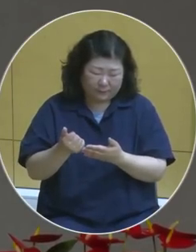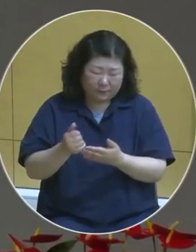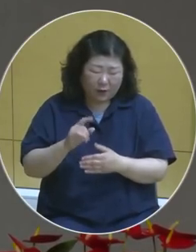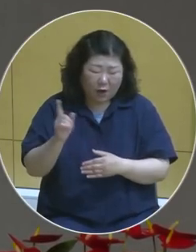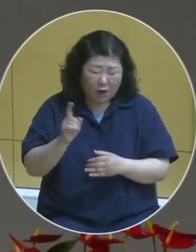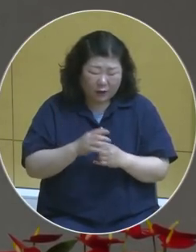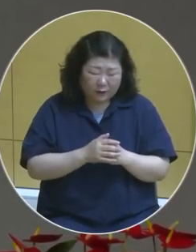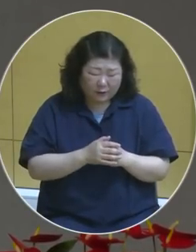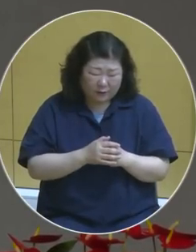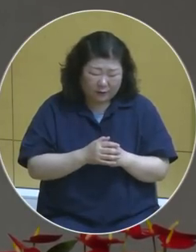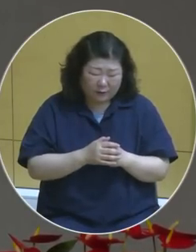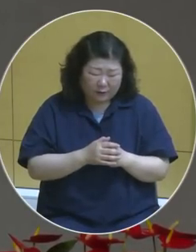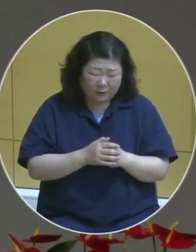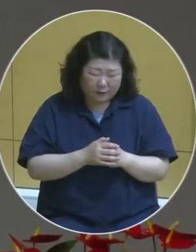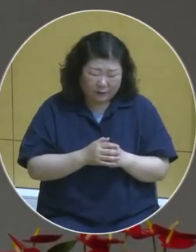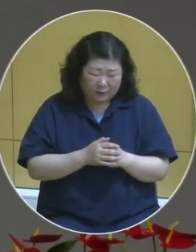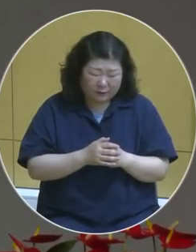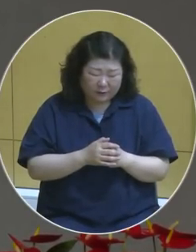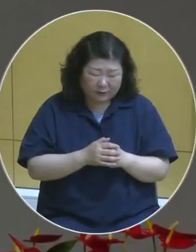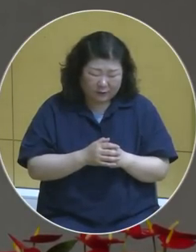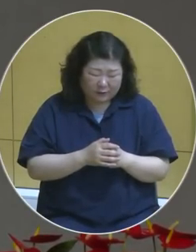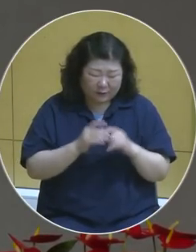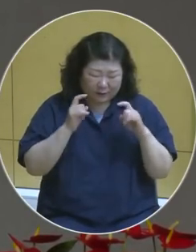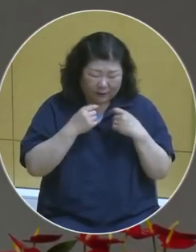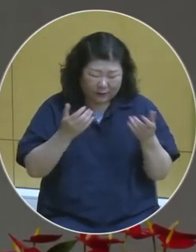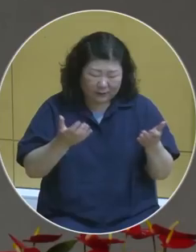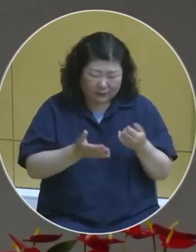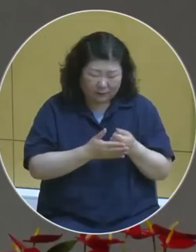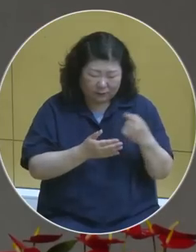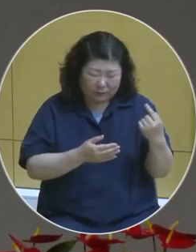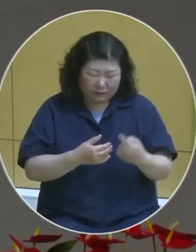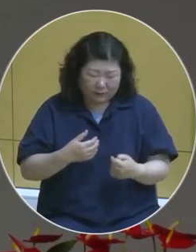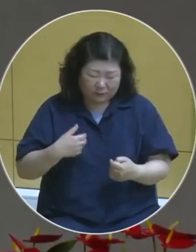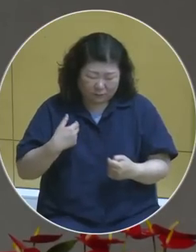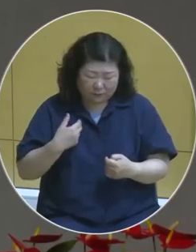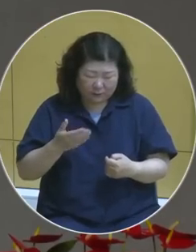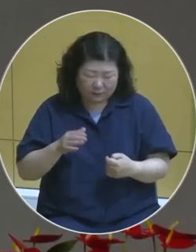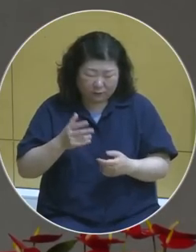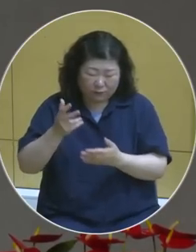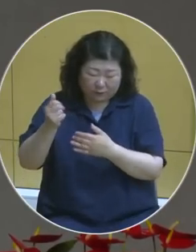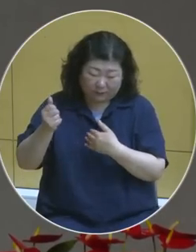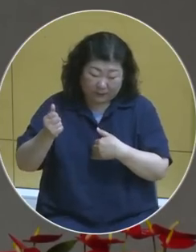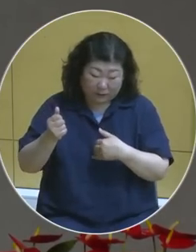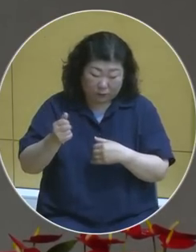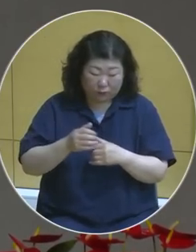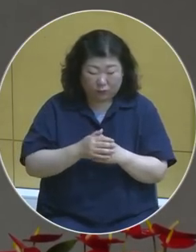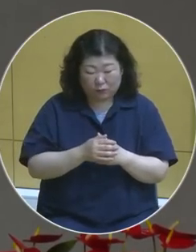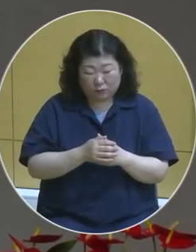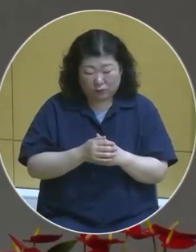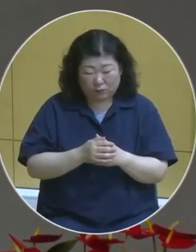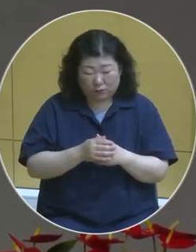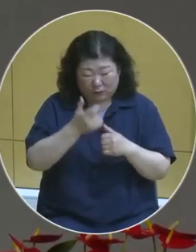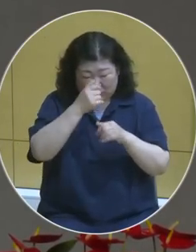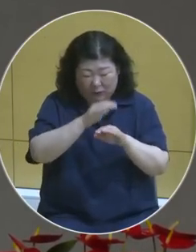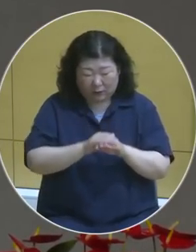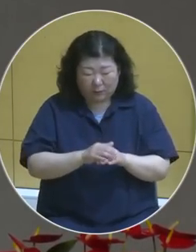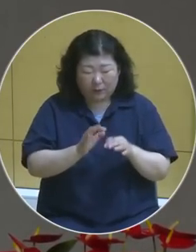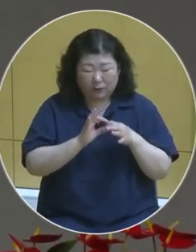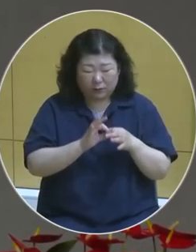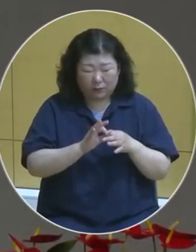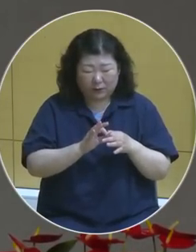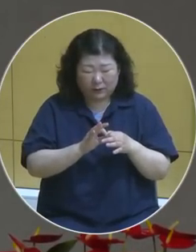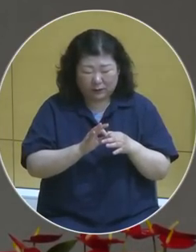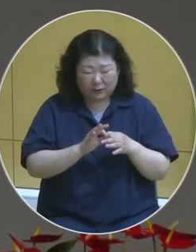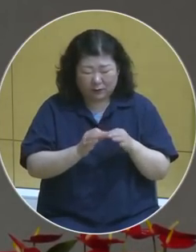어떤 사연으로 이 자리에 와 있는지 알 수 없습니다. 그러나 우리 주님은 아실 줄 압니다. 예배를 통해서 반드시 소망을 찾게 하시고